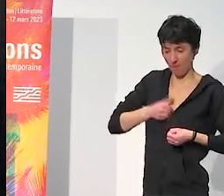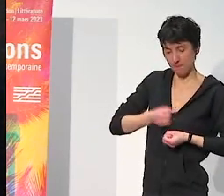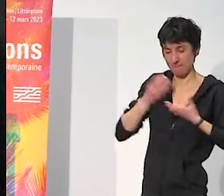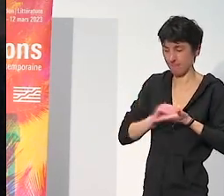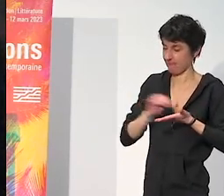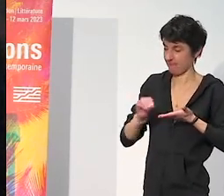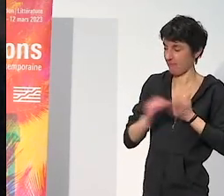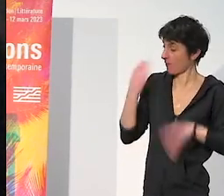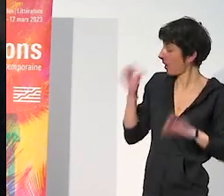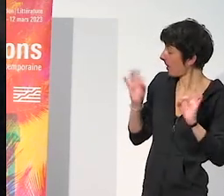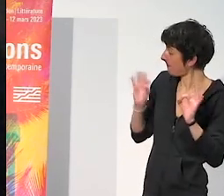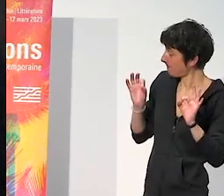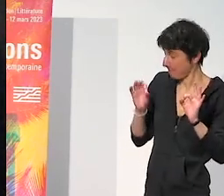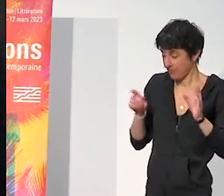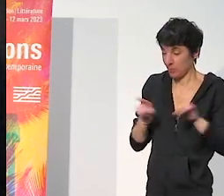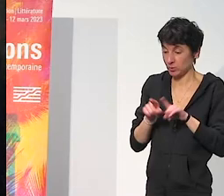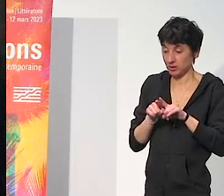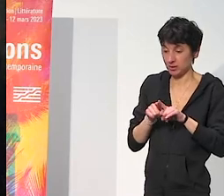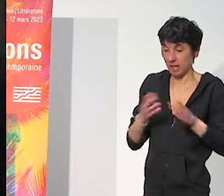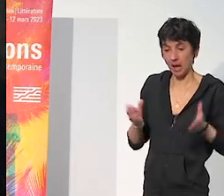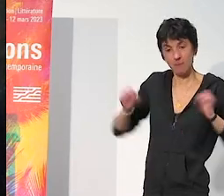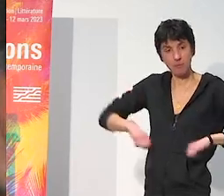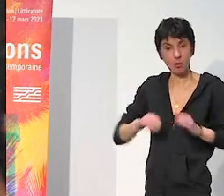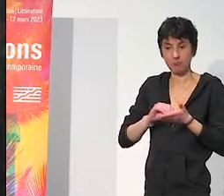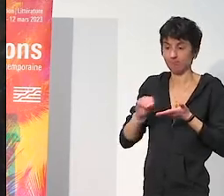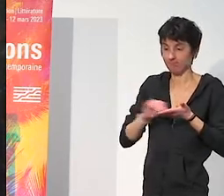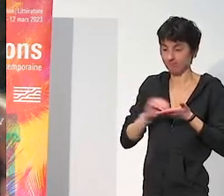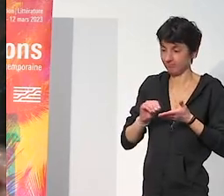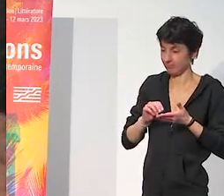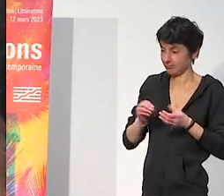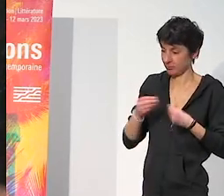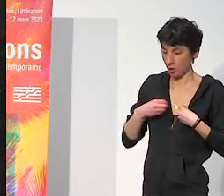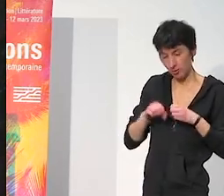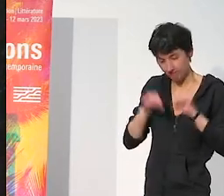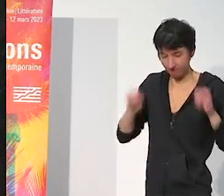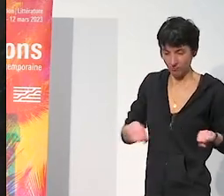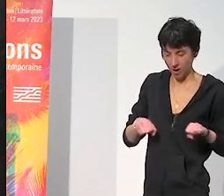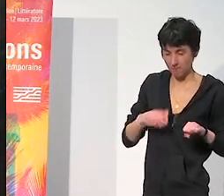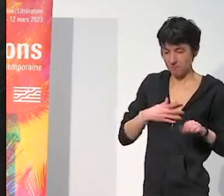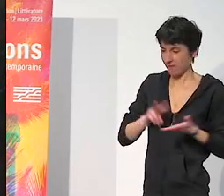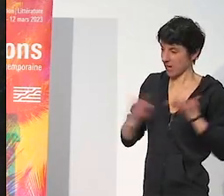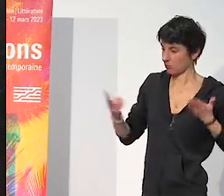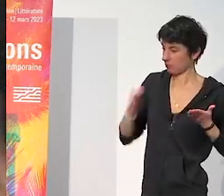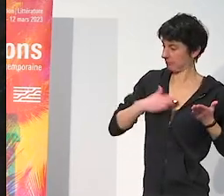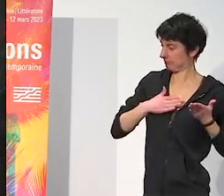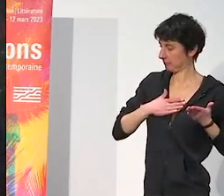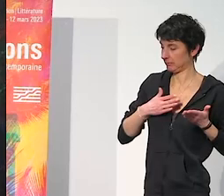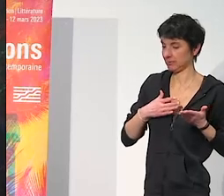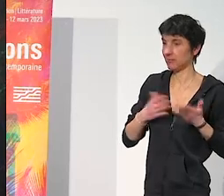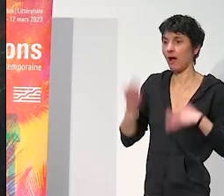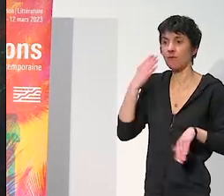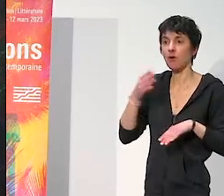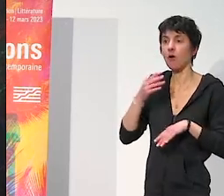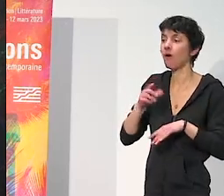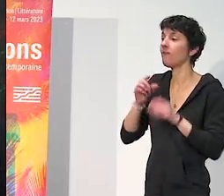que je ne l'avais pas et que je garde le pouvoir de donner ma version des faits. Ce que je n'ai pas pu faire devant